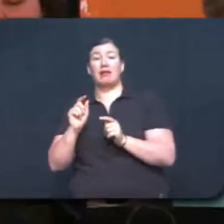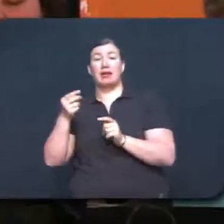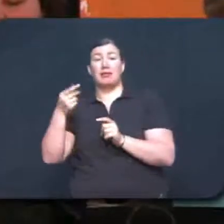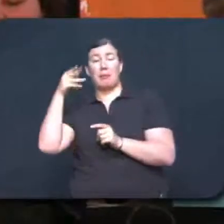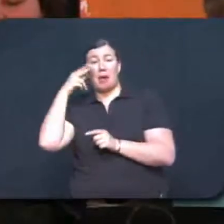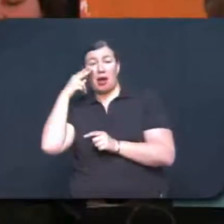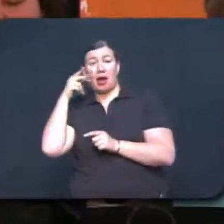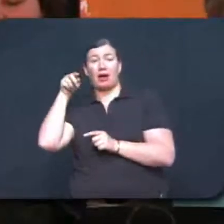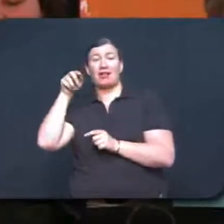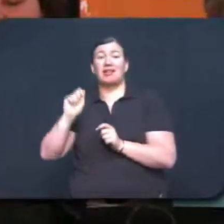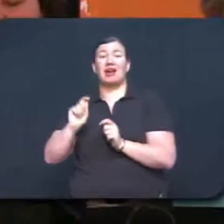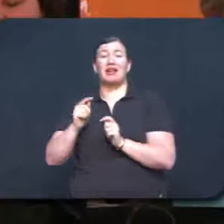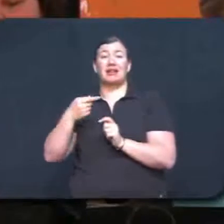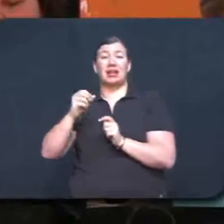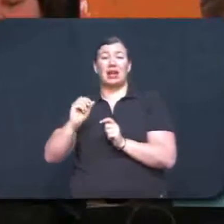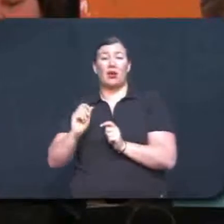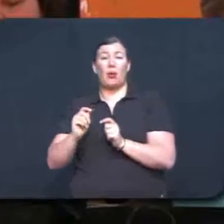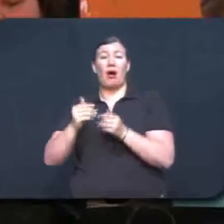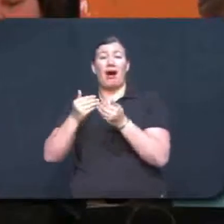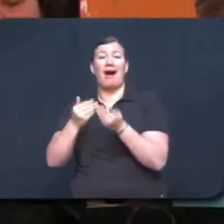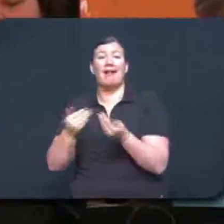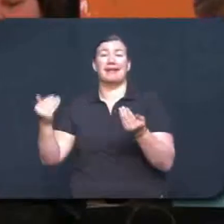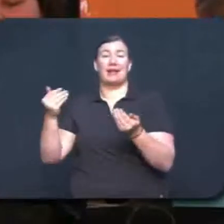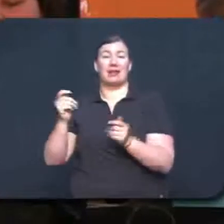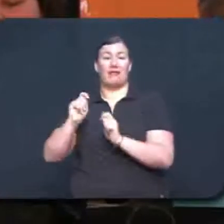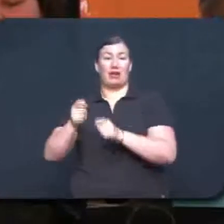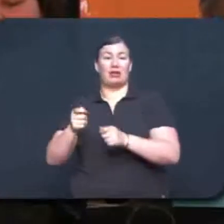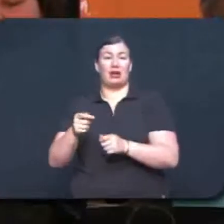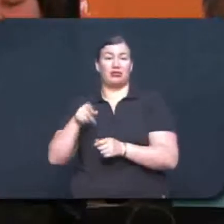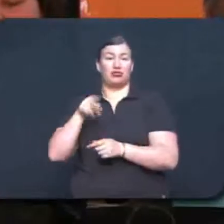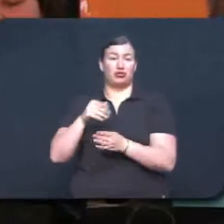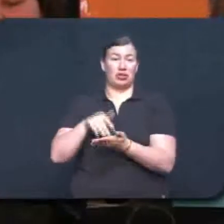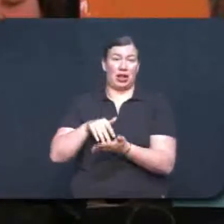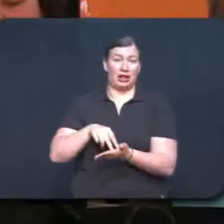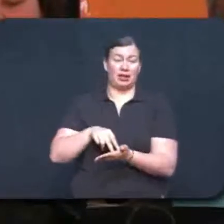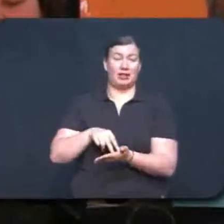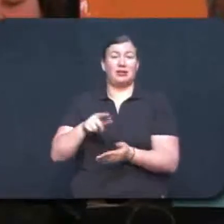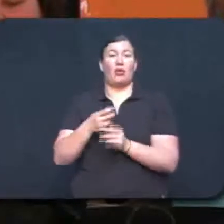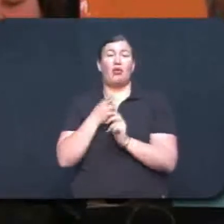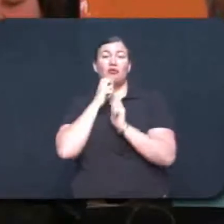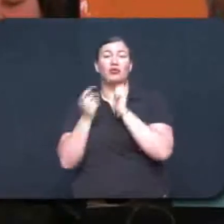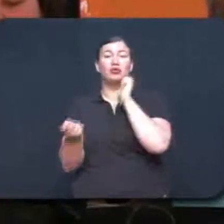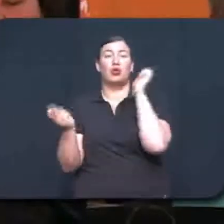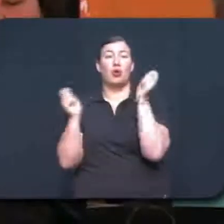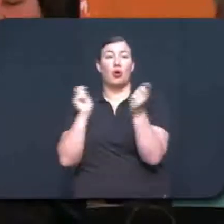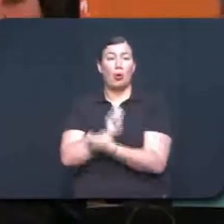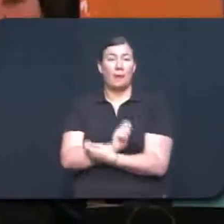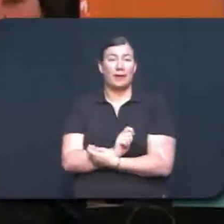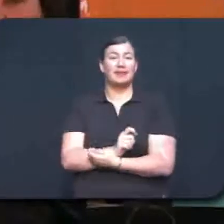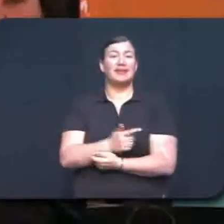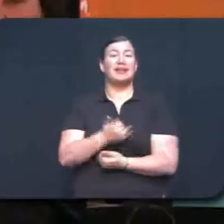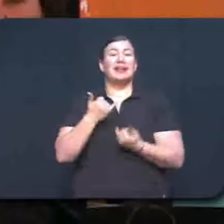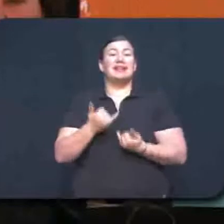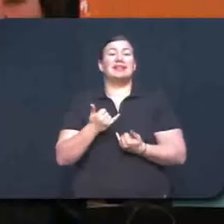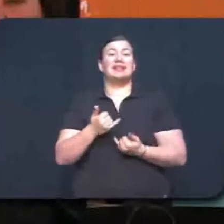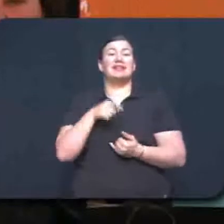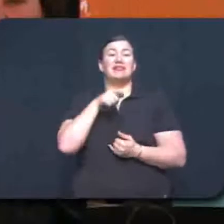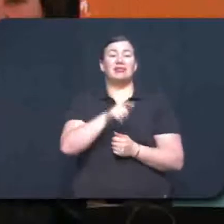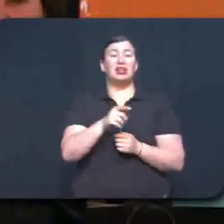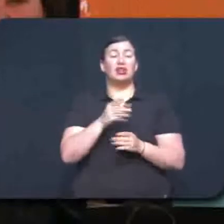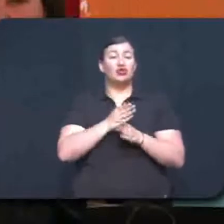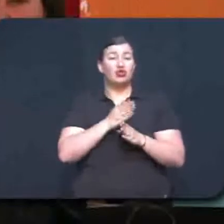in wurde ein geoantrag gestellt so kann jeder Pirat ein geo-alternativantrag gleicher Art stellen